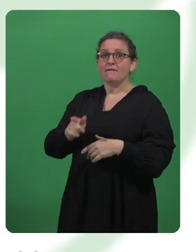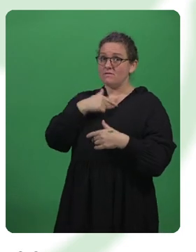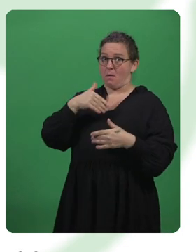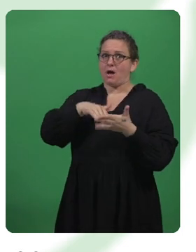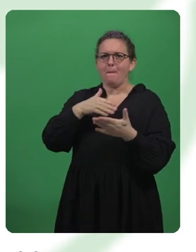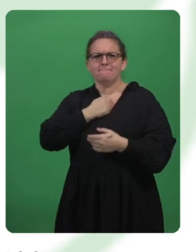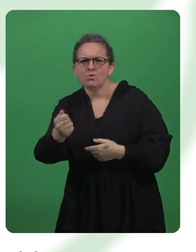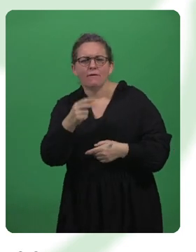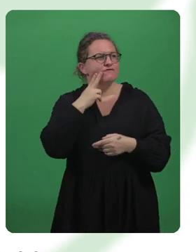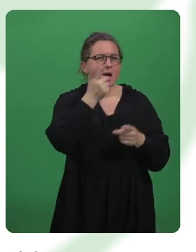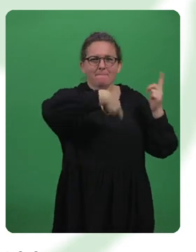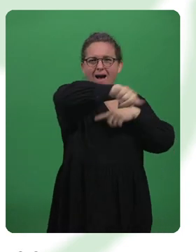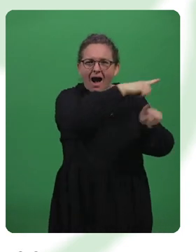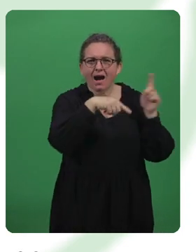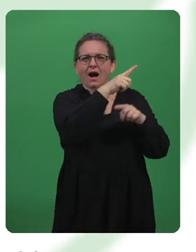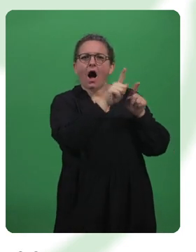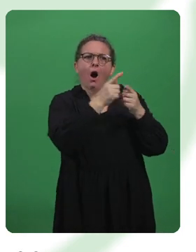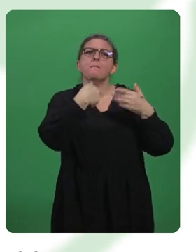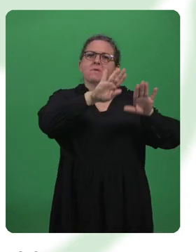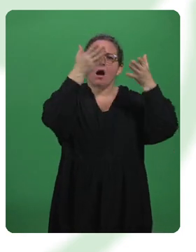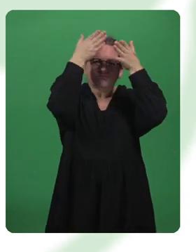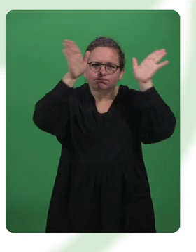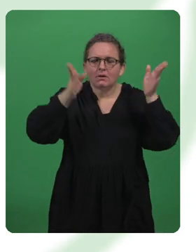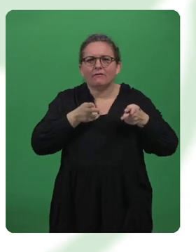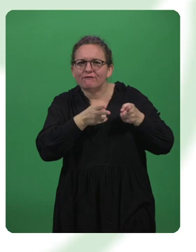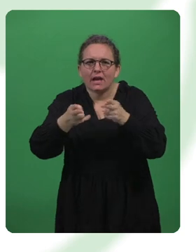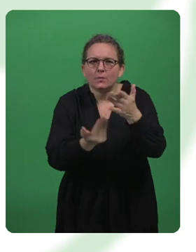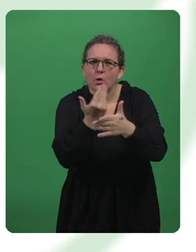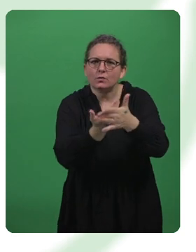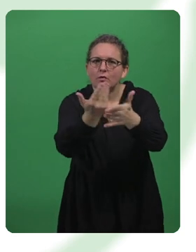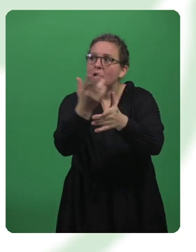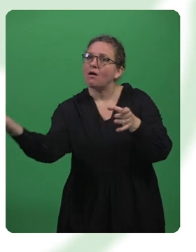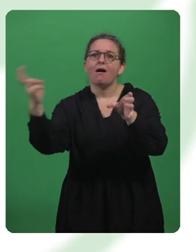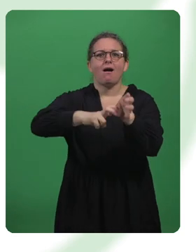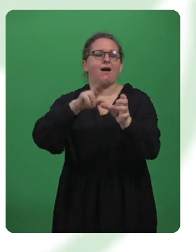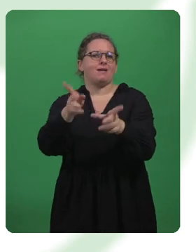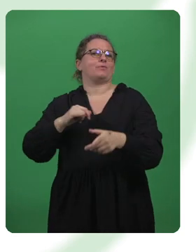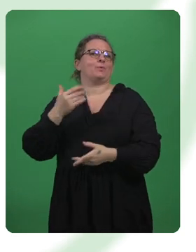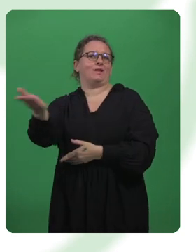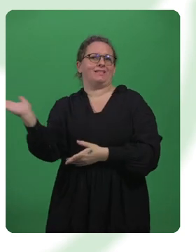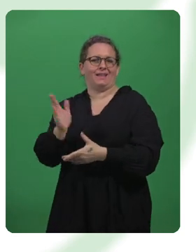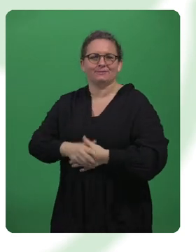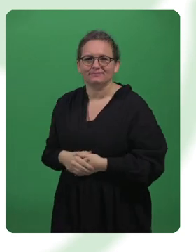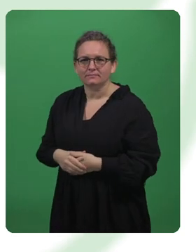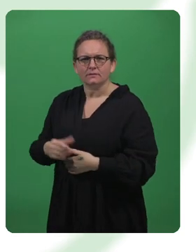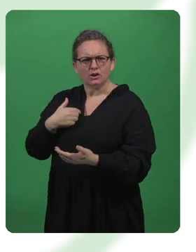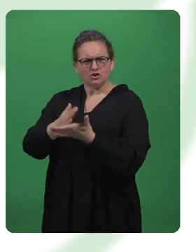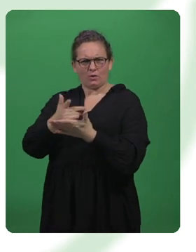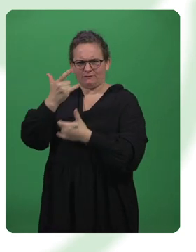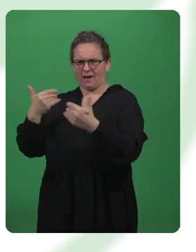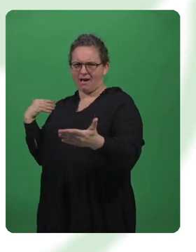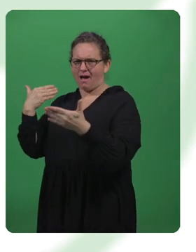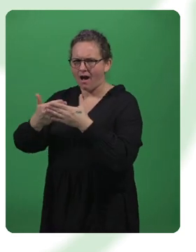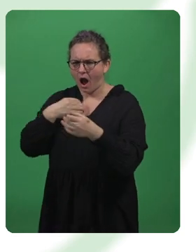und Zuversicht seitens der Betriebe könnten dazu beitragen, neue Wege für Jugendliche in das Berufsleben zu ebnen. Ich habe das